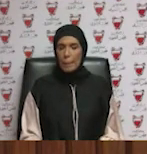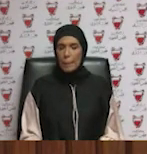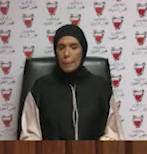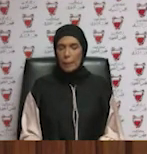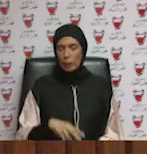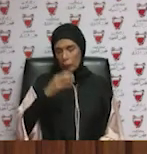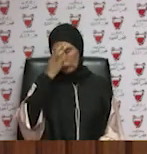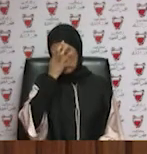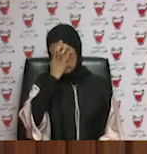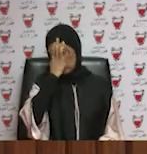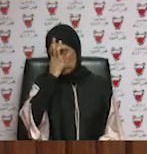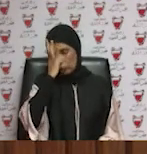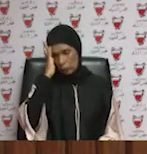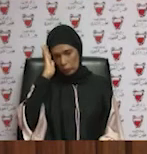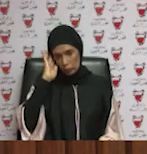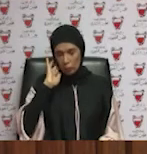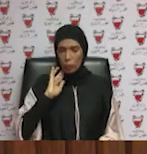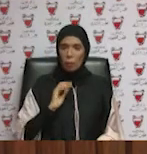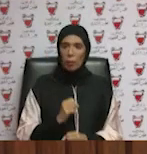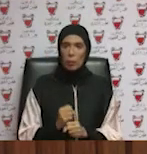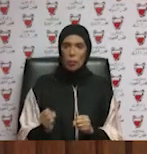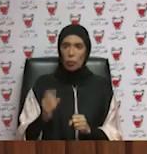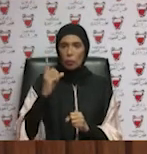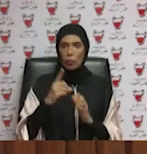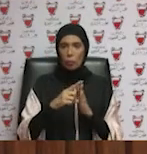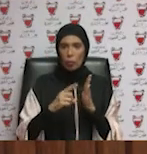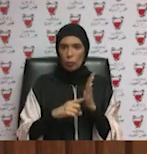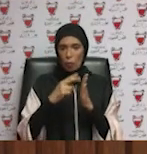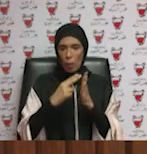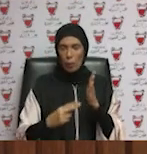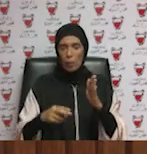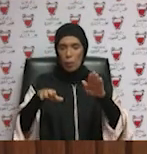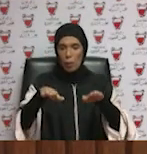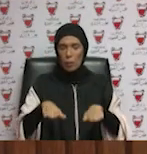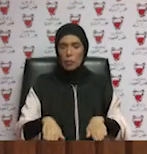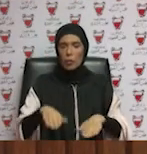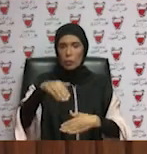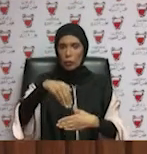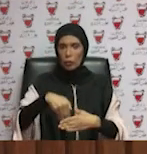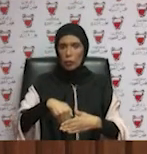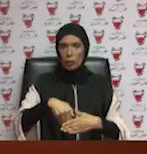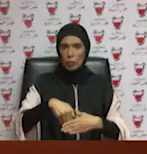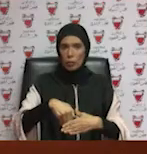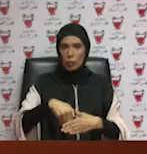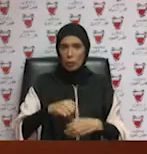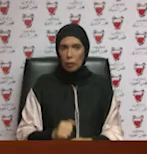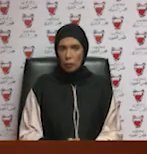أن المشروع القانون قرار الأخوة في مجلس النواب هو أن يكون